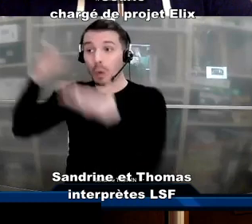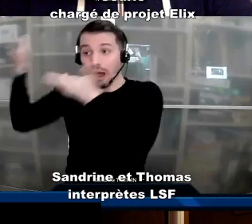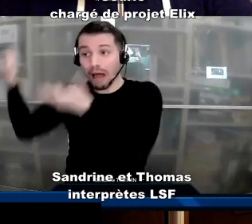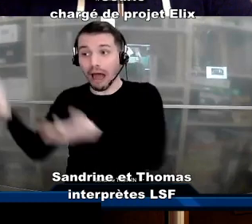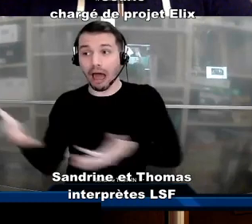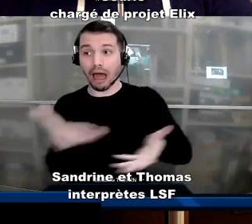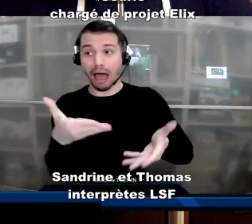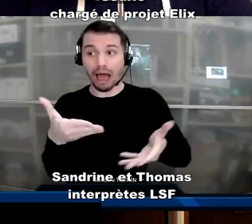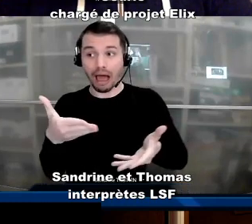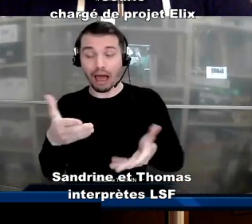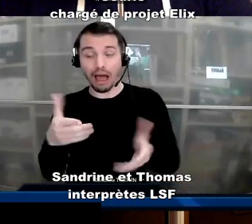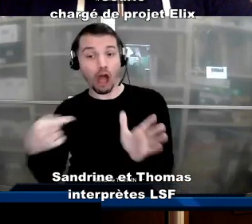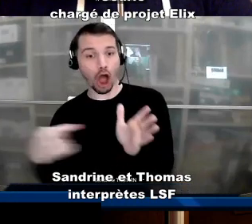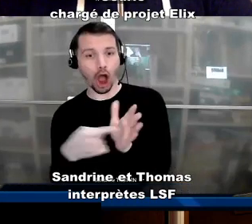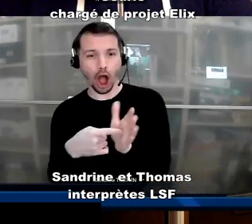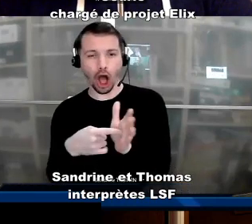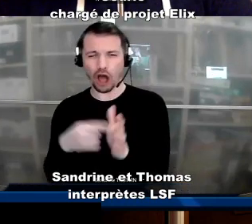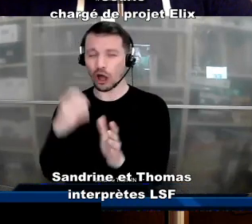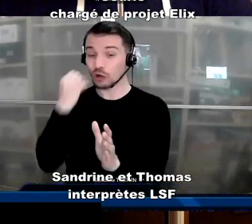après 1990.